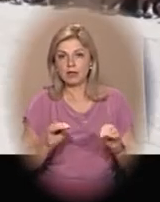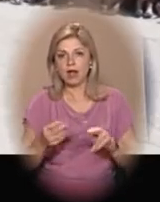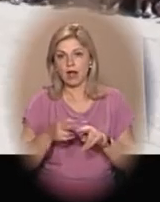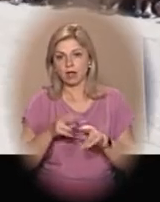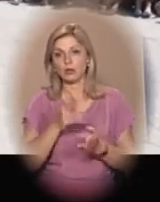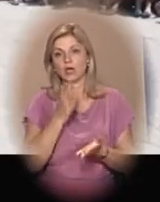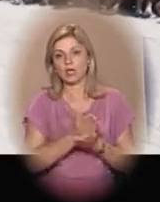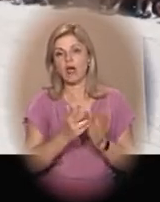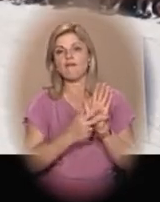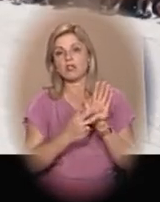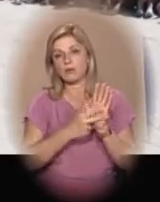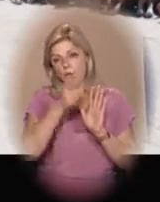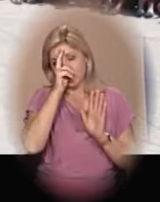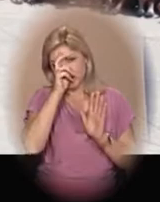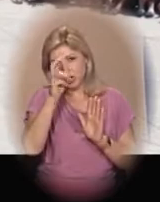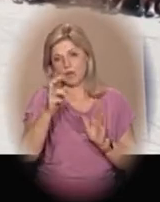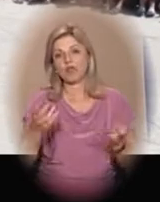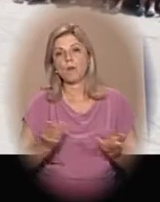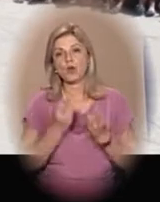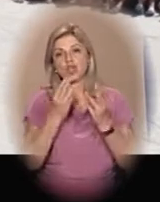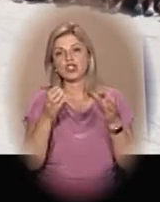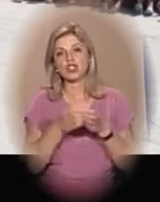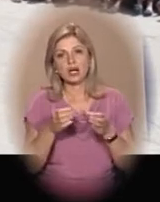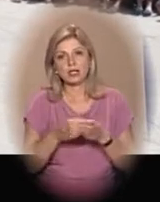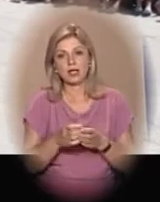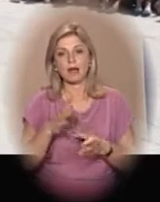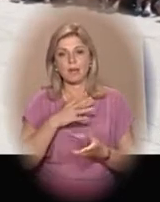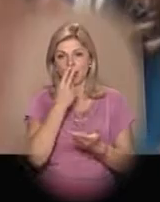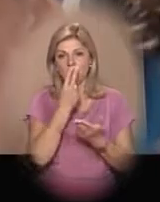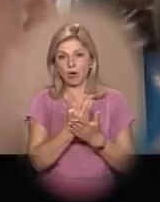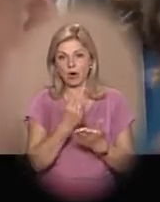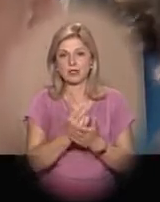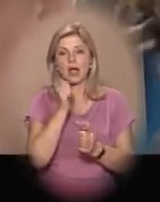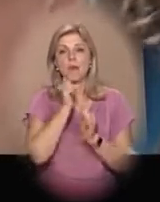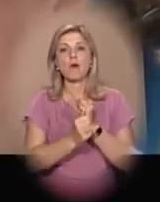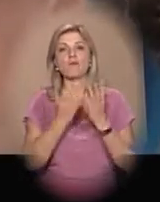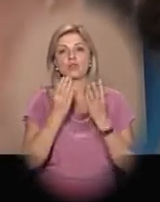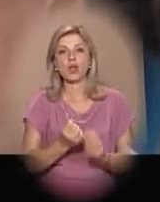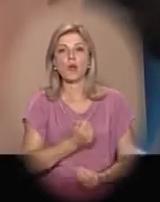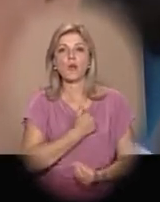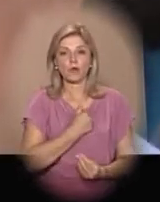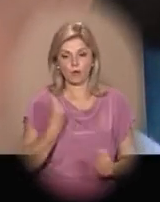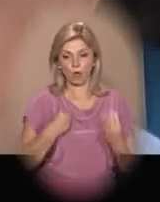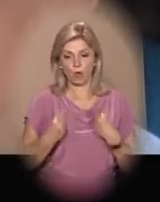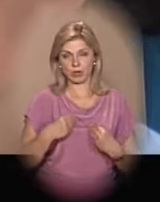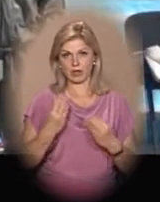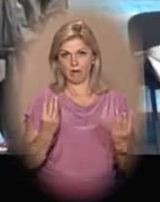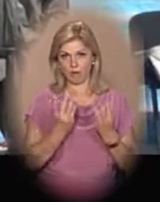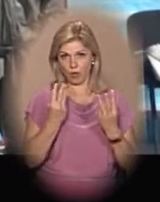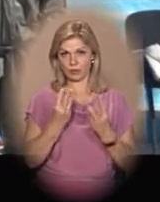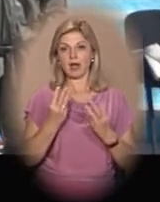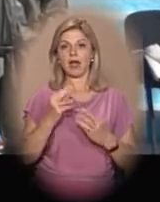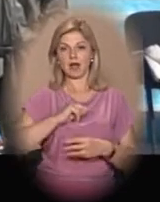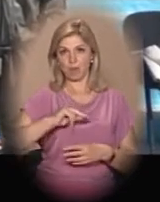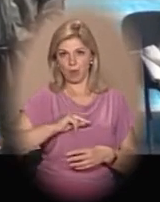озброєнні 8-ї державної пожежно-рятувальної частини. Присутнім продемонстрували повсякденний та бойовий одяг вогнеборців. Діти